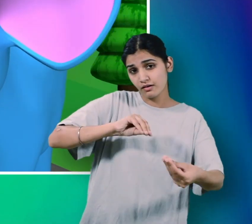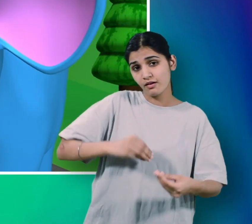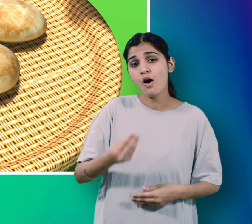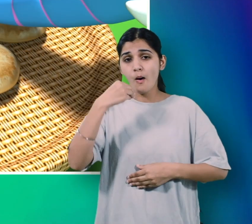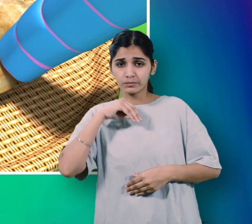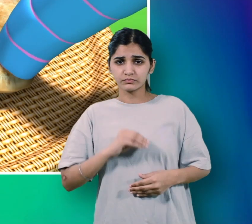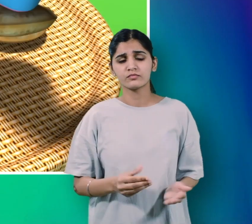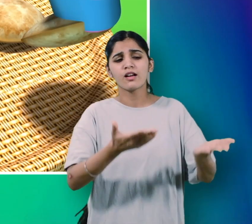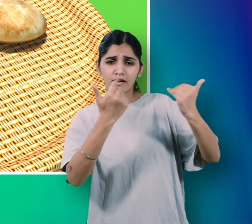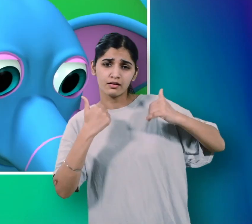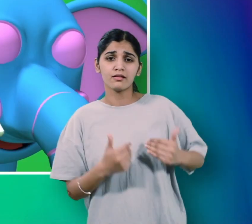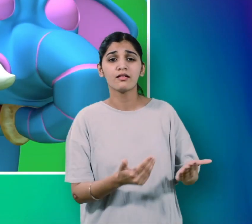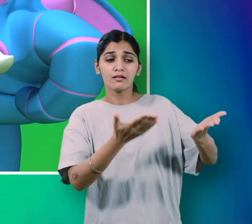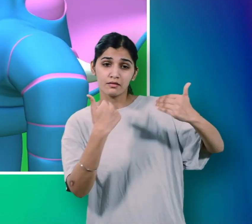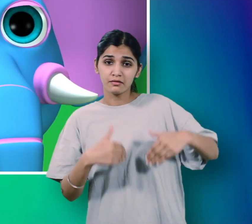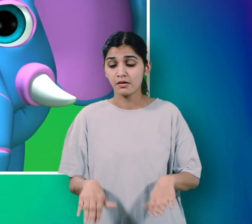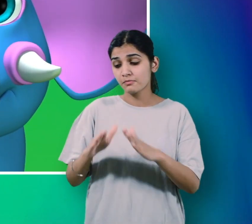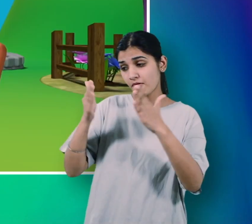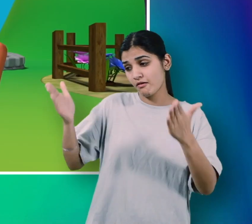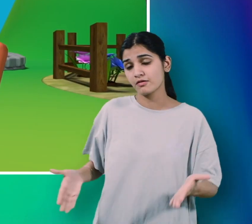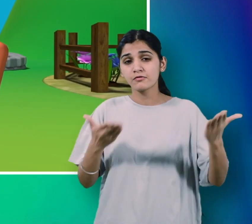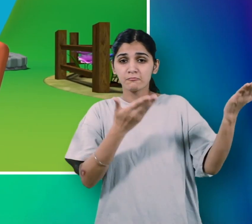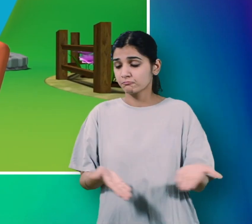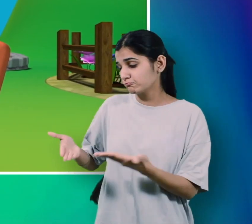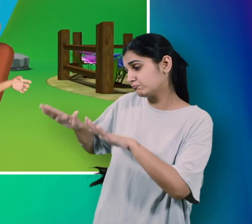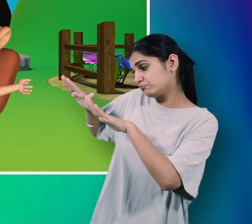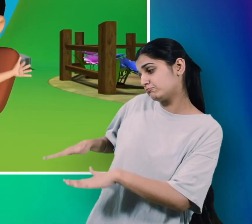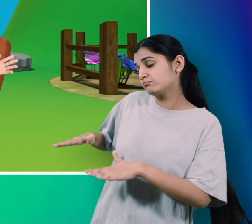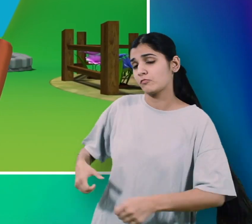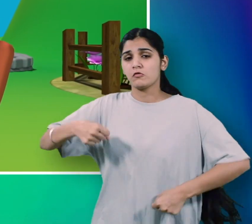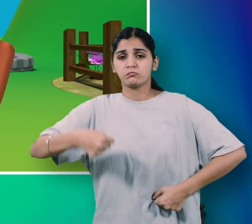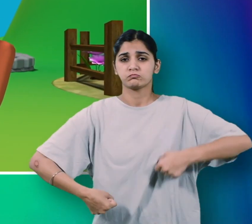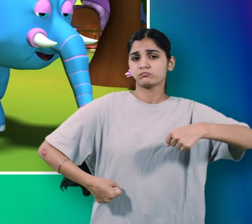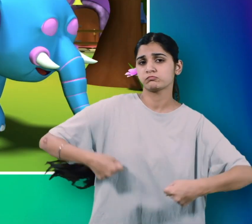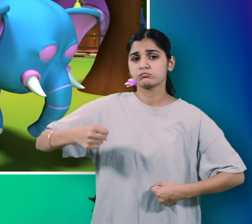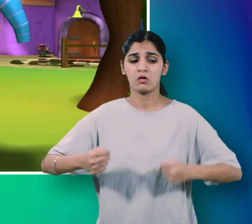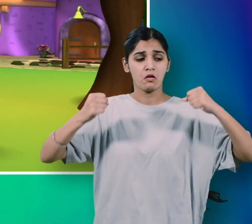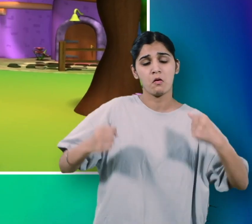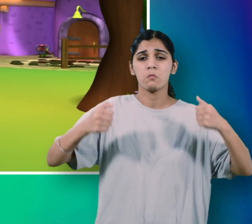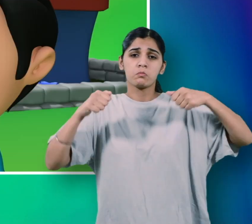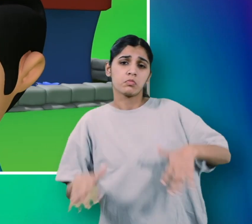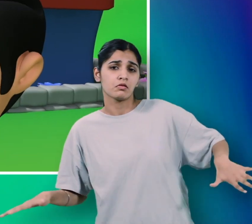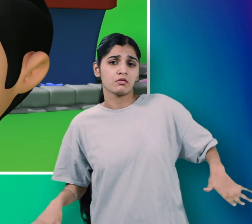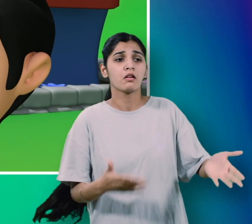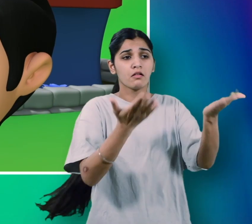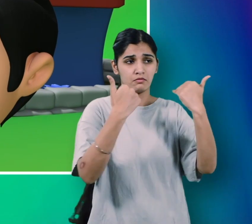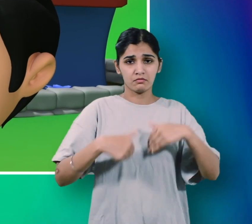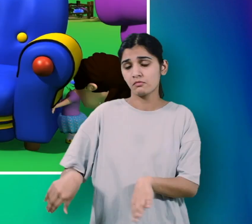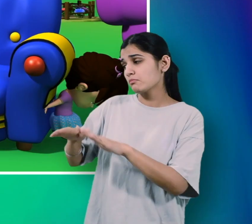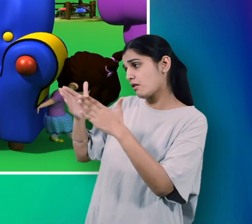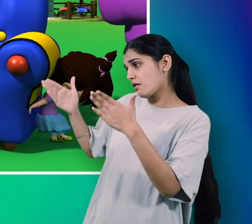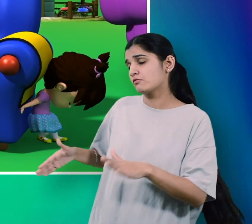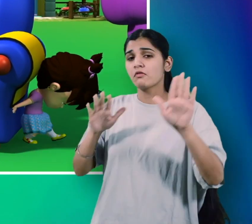ना, हलवा पूरी खाओ ना। आओ बैठो कुर्सी पर, कुर्सी बोले चटर